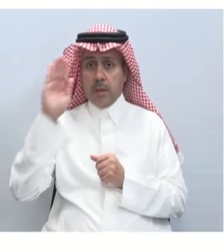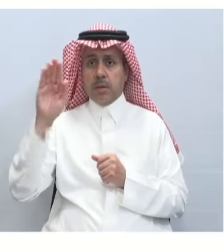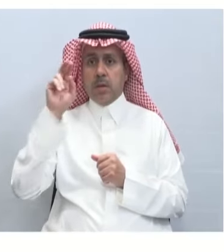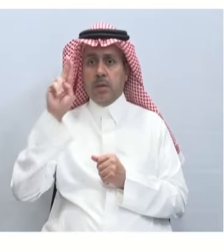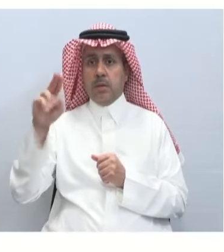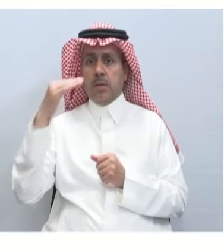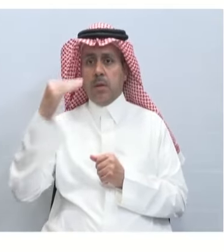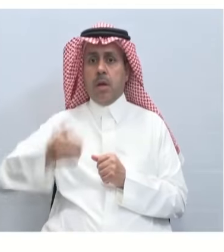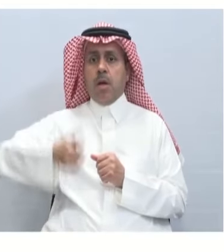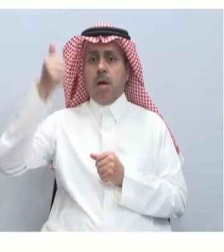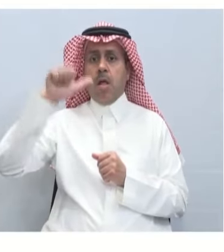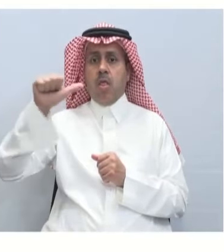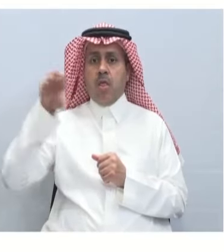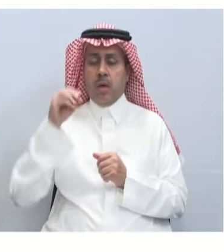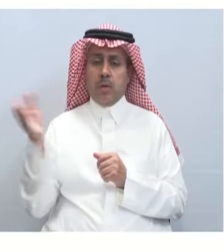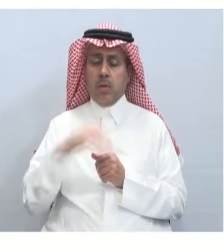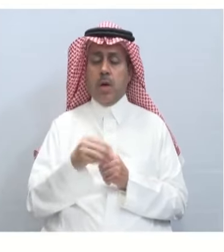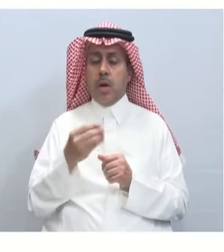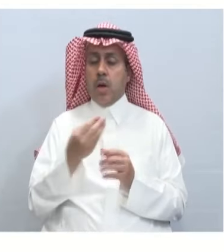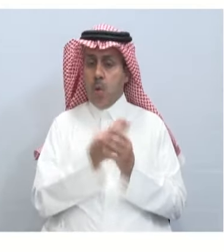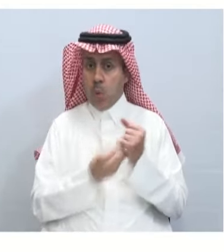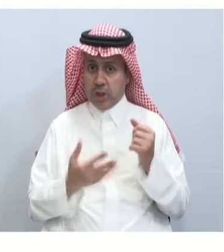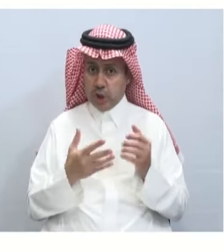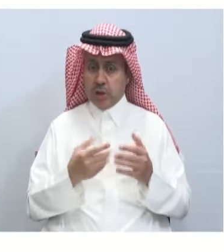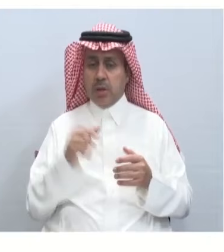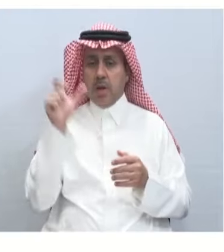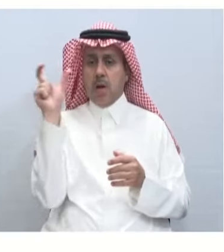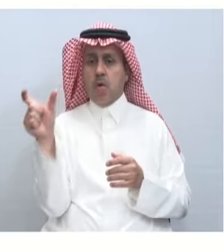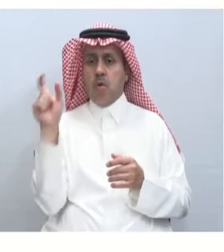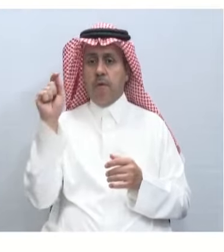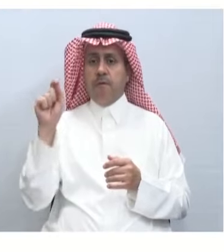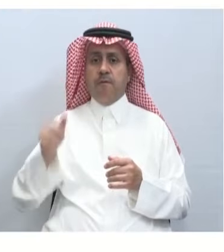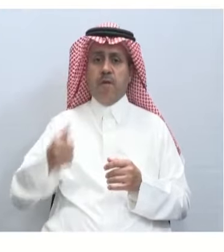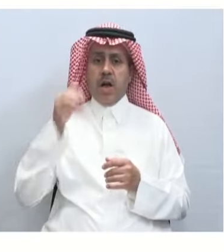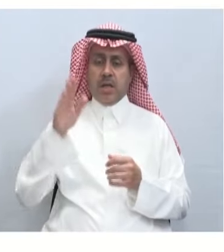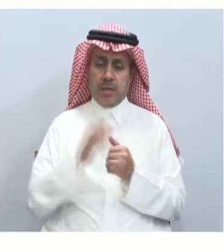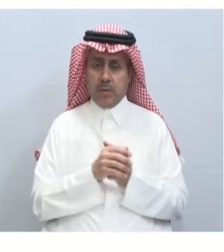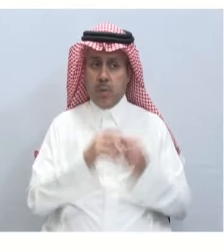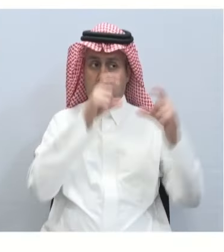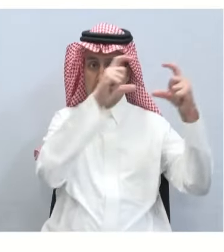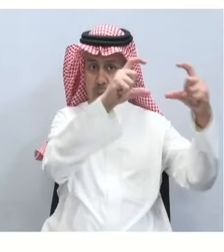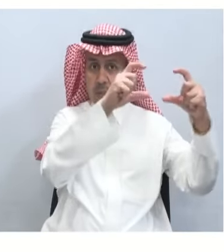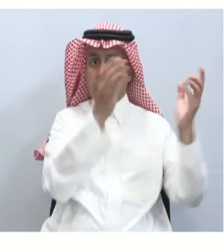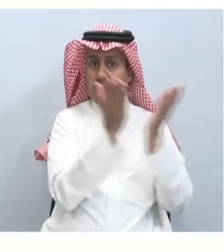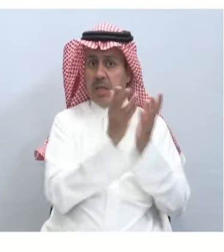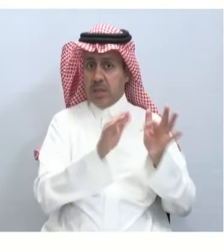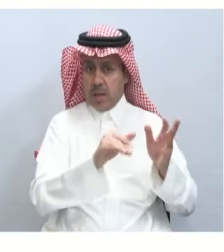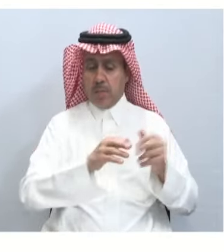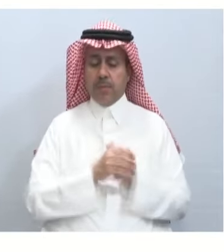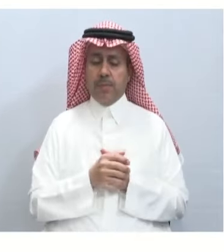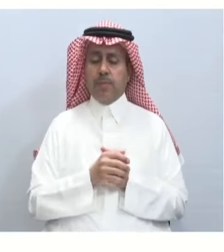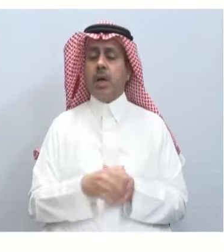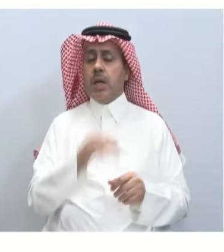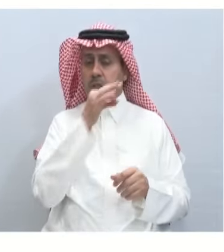والنفاس هذا هو عنوان درسنا لهذا اليوم وهذا هو رابط الدرس الرقمي ابنائي وبناتي